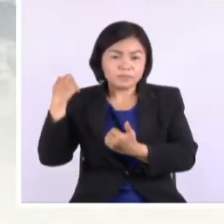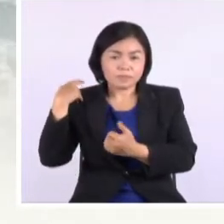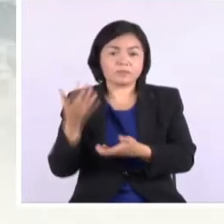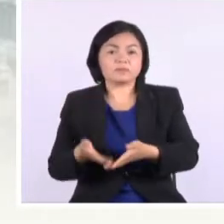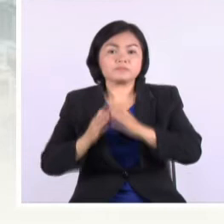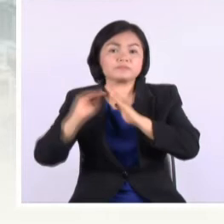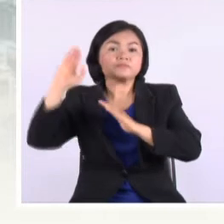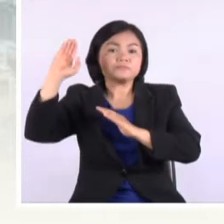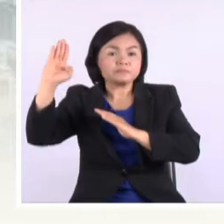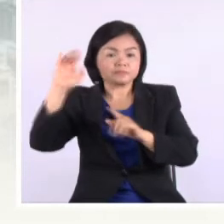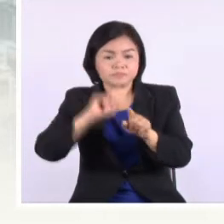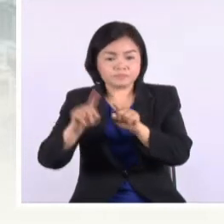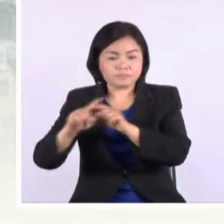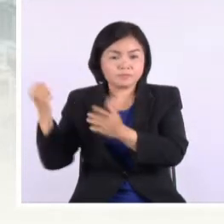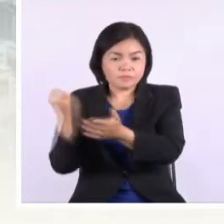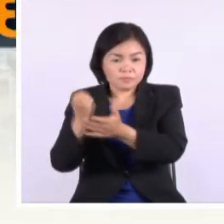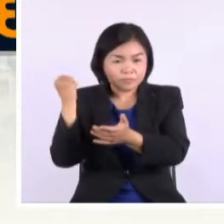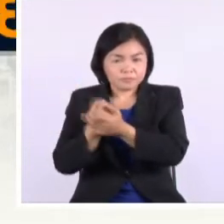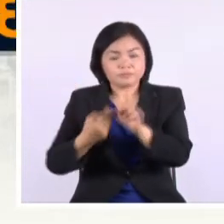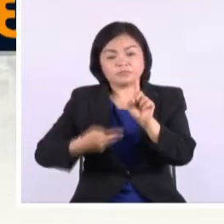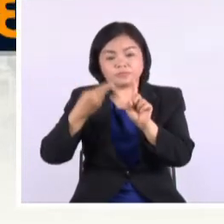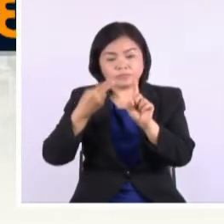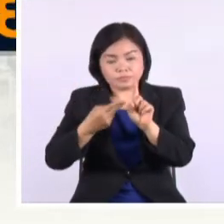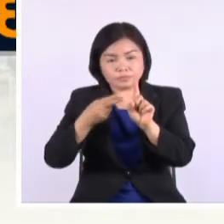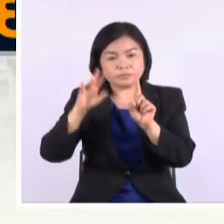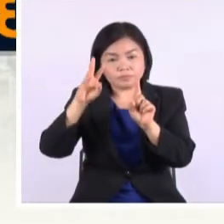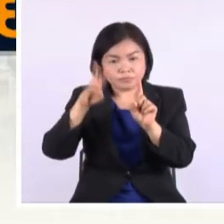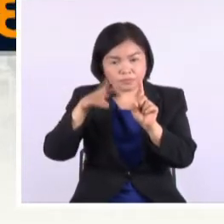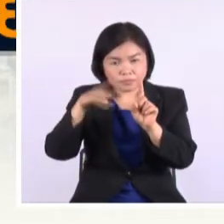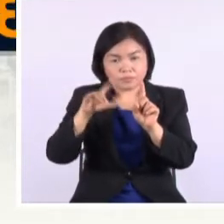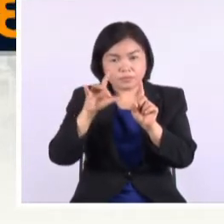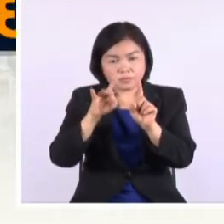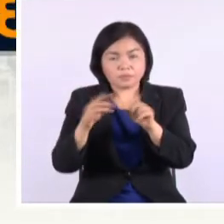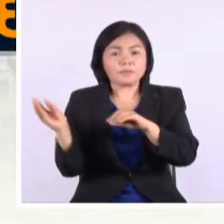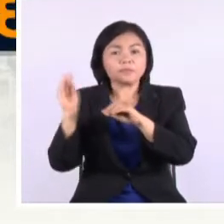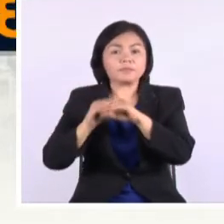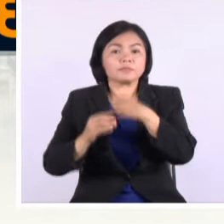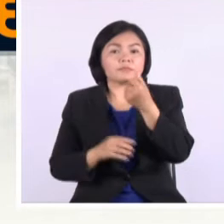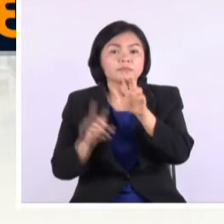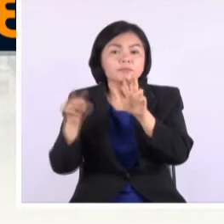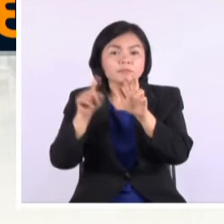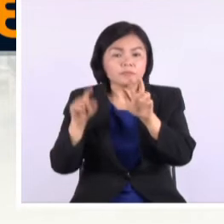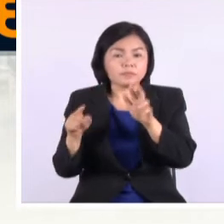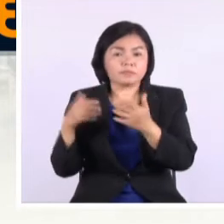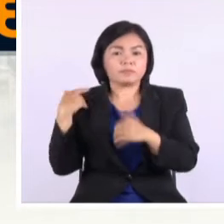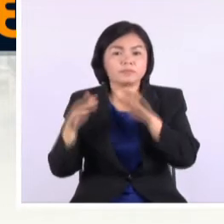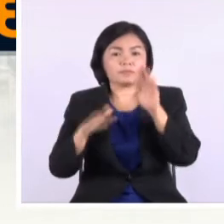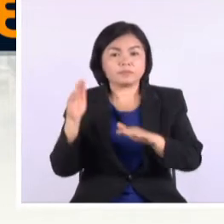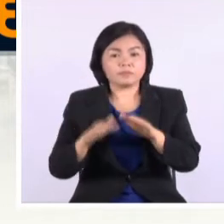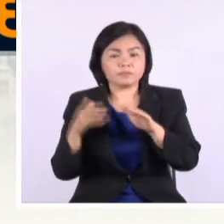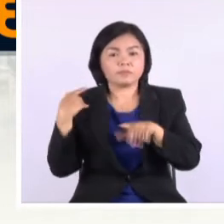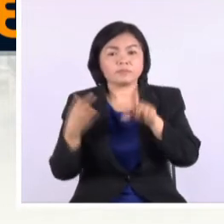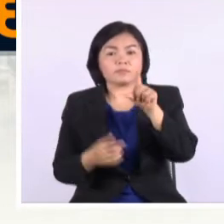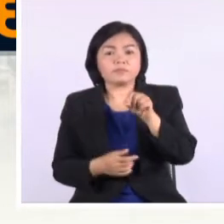จัดตั้งธุรกิจใหม่มีมูลค่าจดทะเบียน 1 6714นั้นบาทเพิ่มขึ้น 13เปอร์เซ็นต์จากเดือนก่อนจะลดลงไป 27เปอร์เซ็นต์